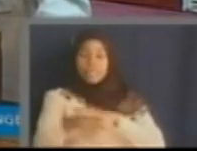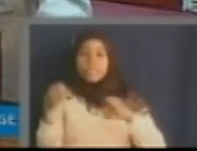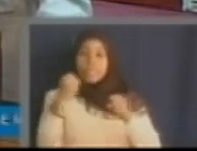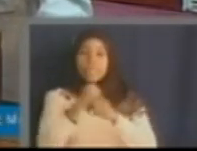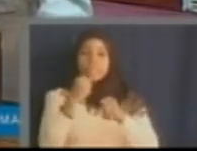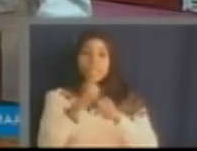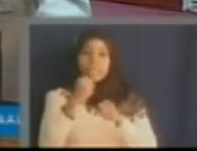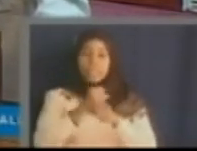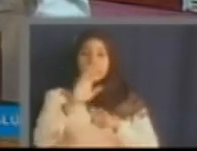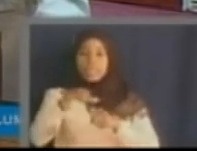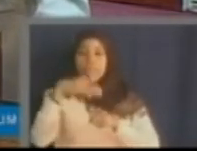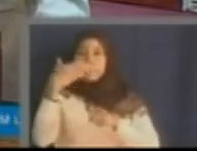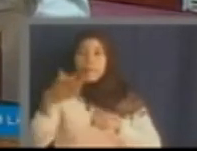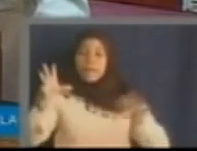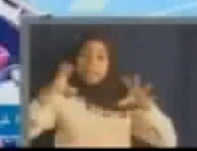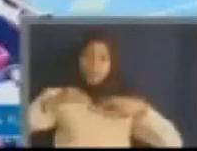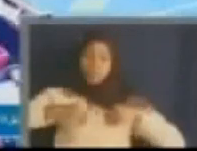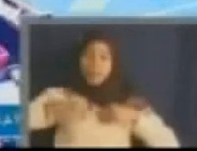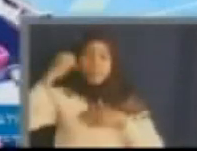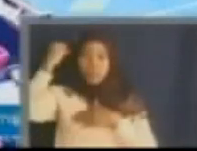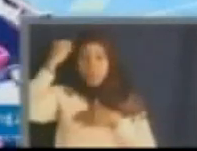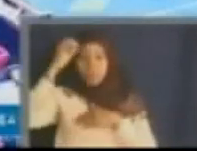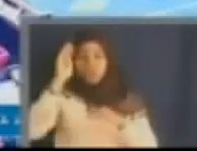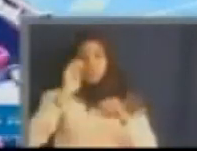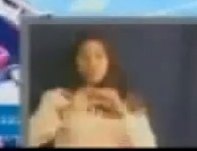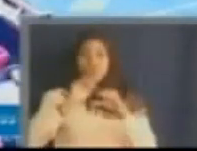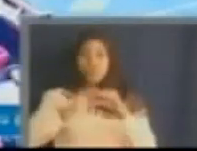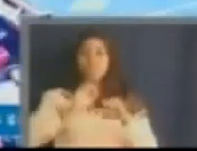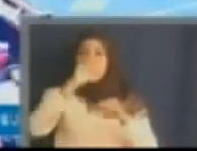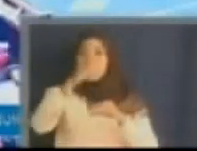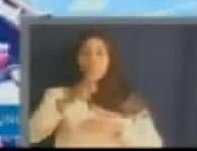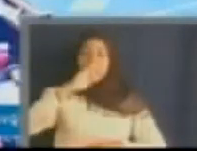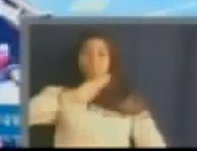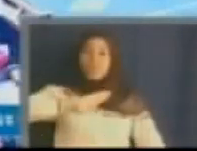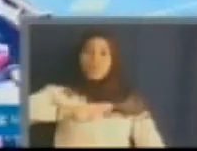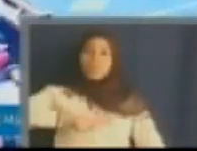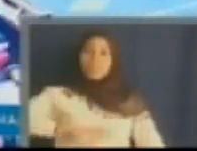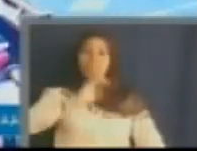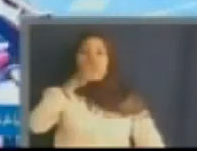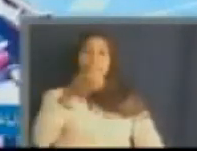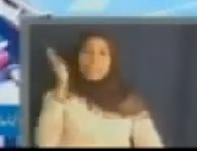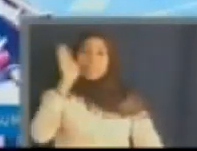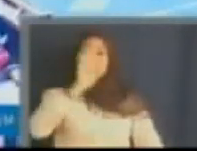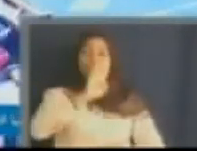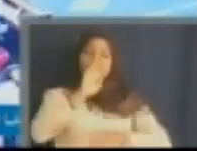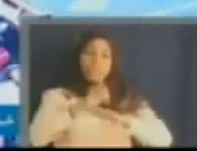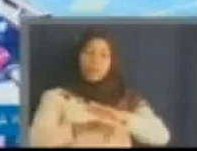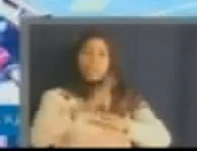baada ya hoja kutolewa. Kwa hiyo dharura ile imemalizika kwa kipindi kile.